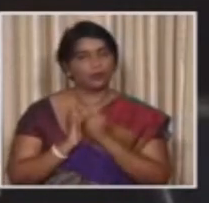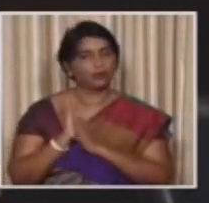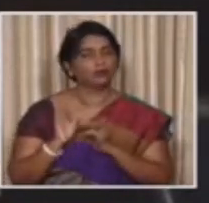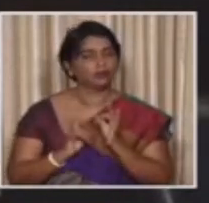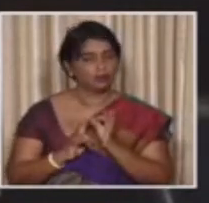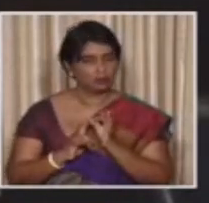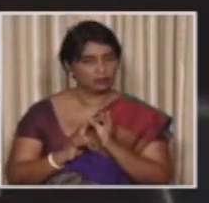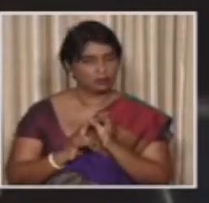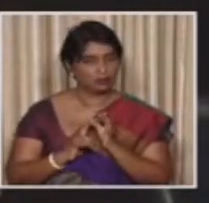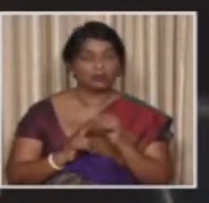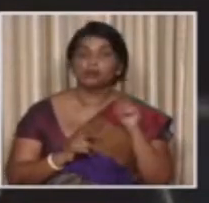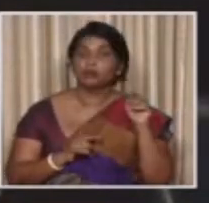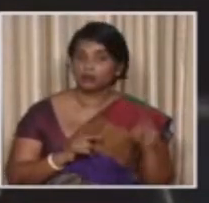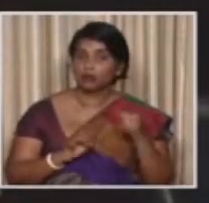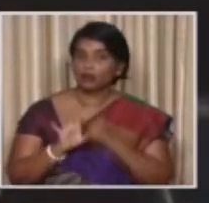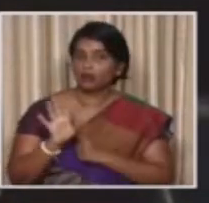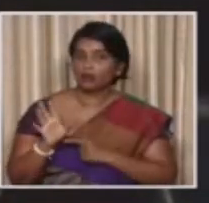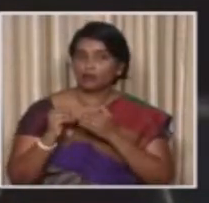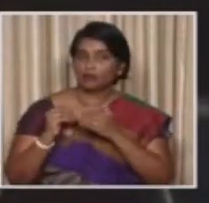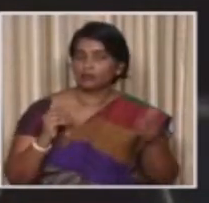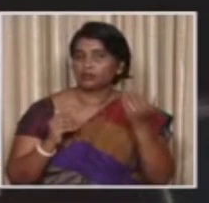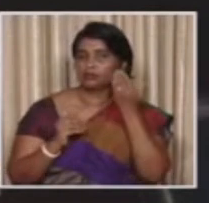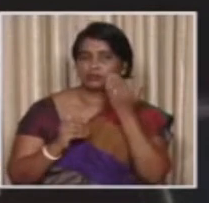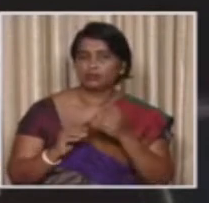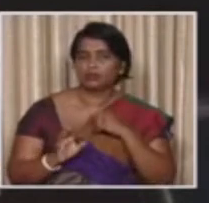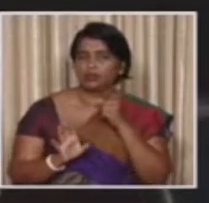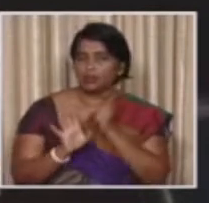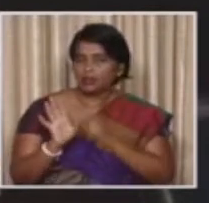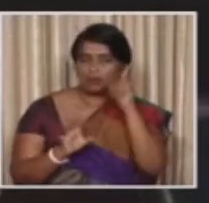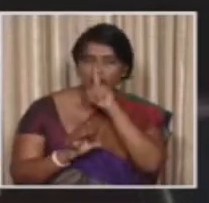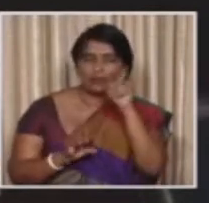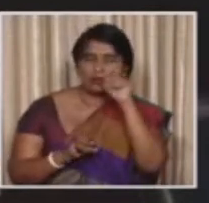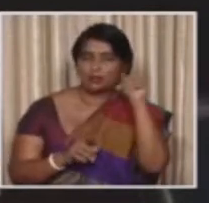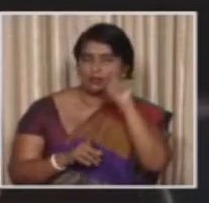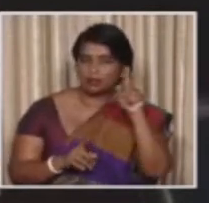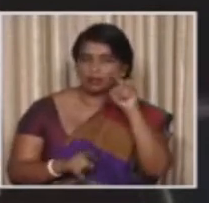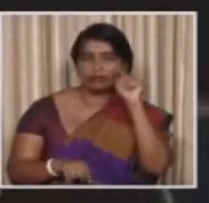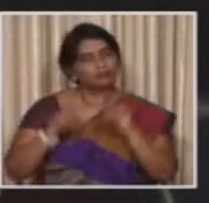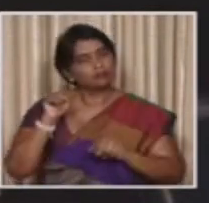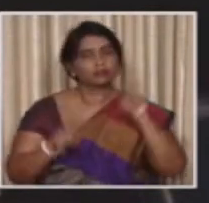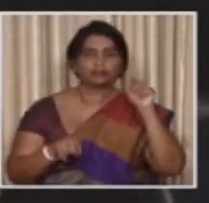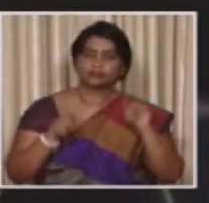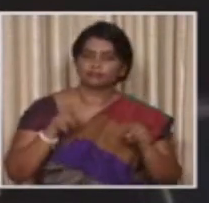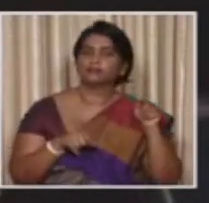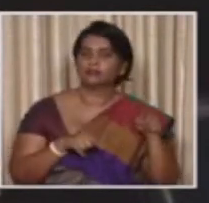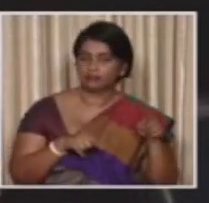මන්ත්‍රීතුමනි මේ අවුරුද්ද දිහා බැලුවොත් හැම මාසෙකම අඩු වැඩි වශයෙන්